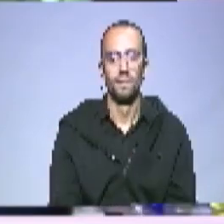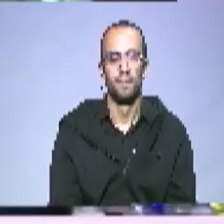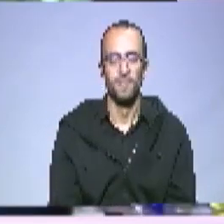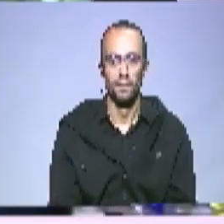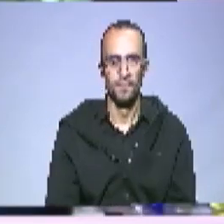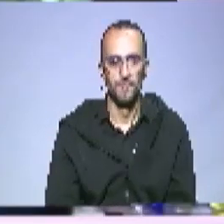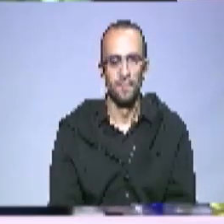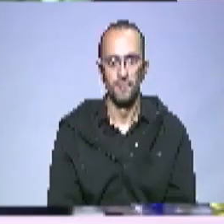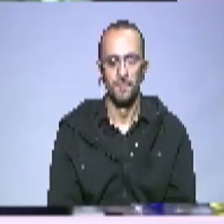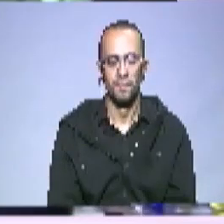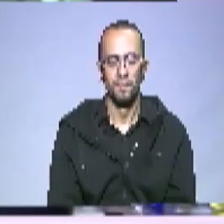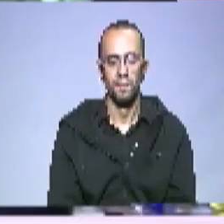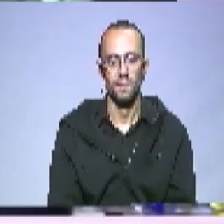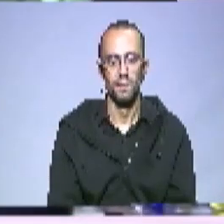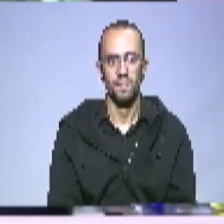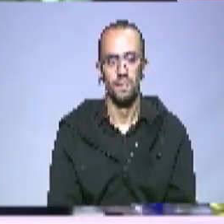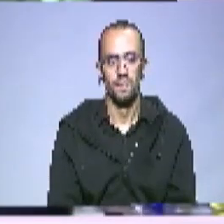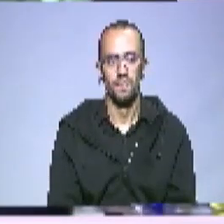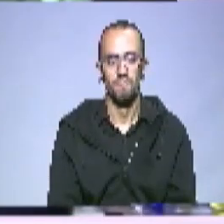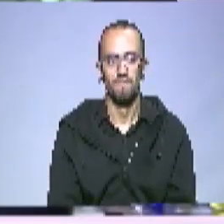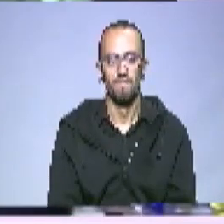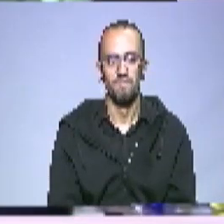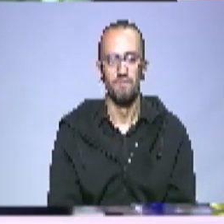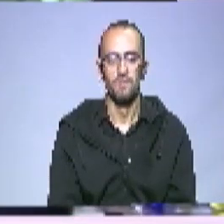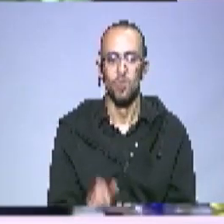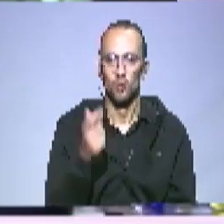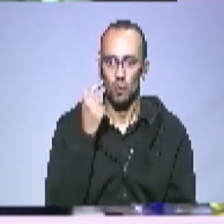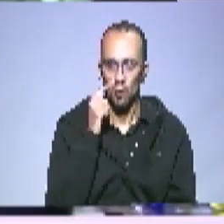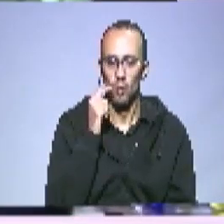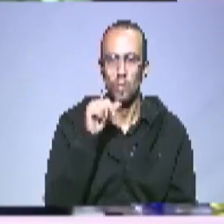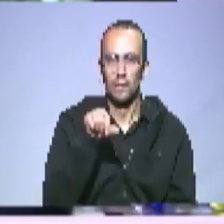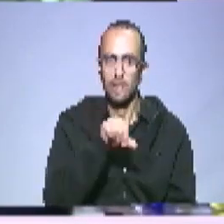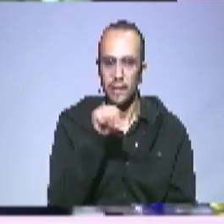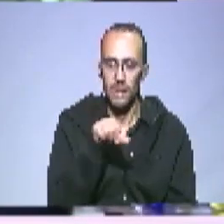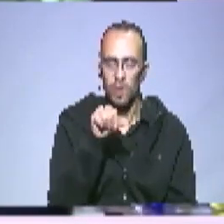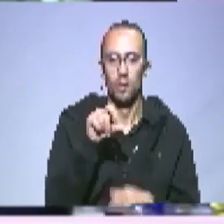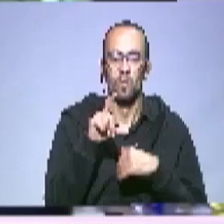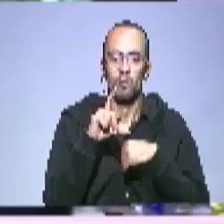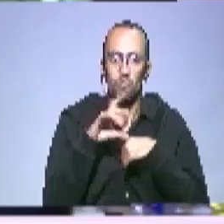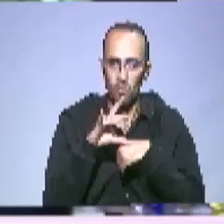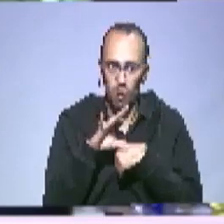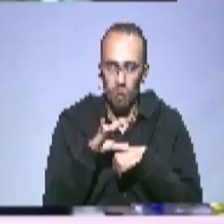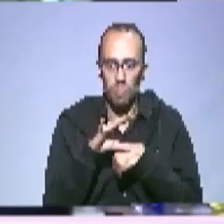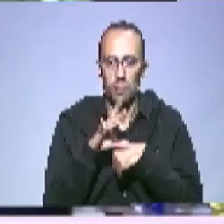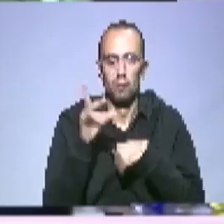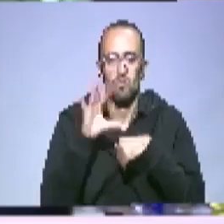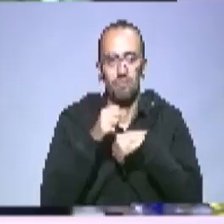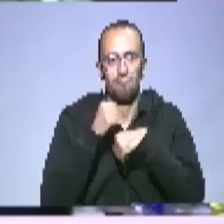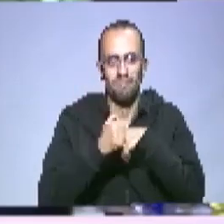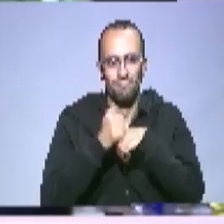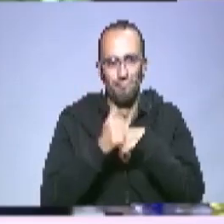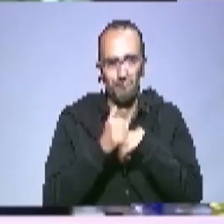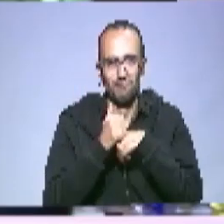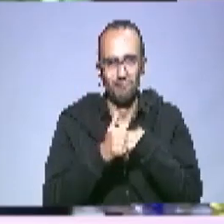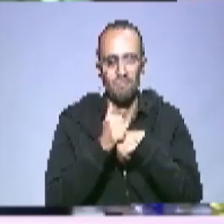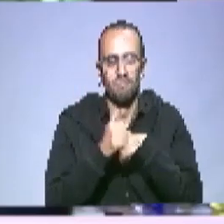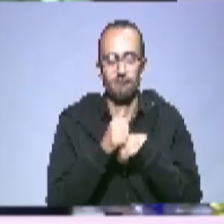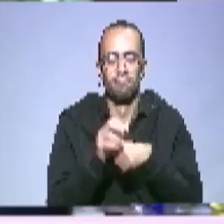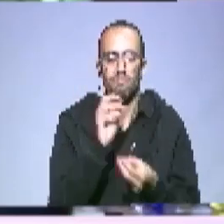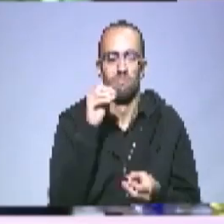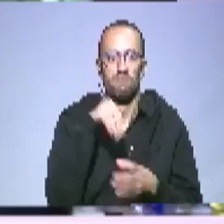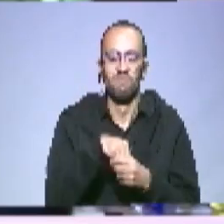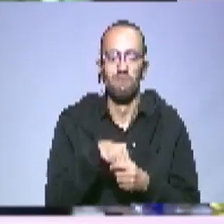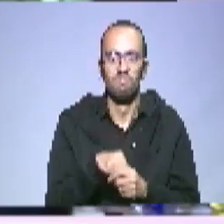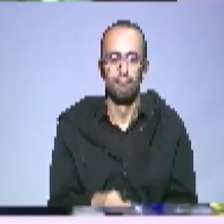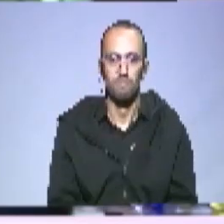ماشي حلو قوي كده. السكر والزيت والبرتقال والبش بتاع البرتقال بالظبط